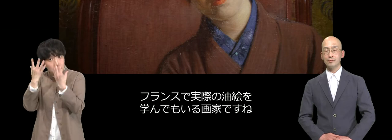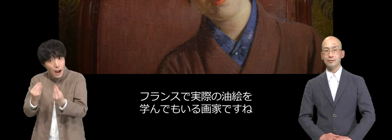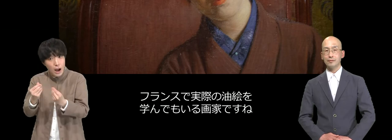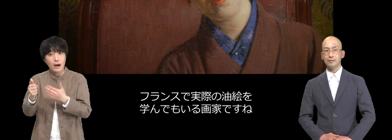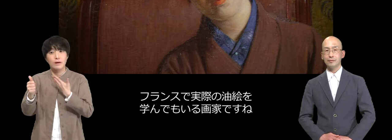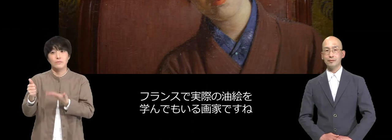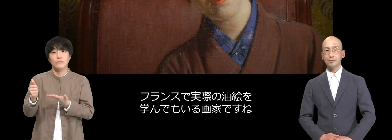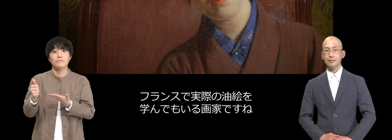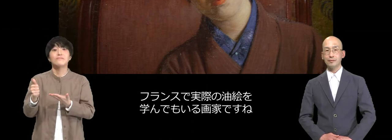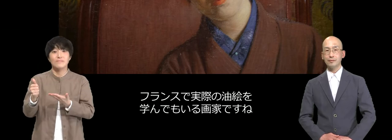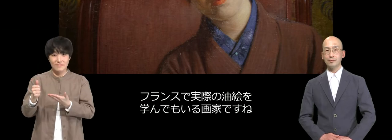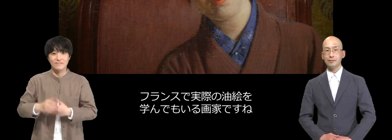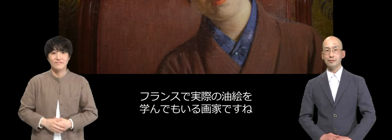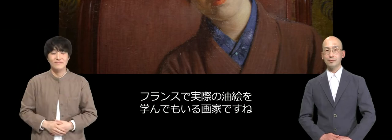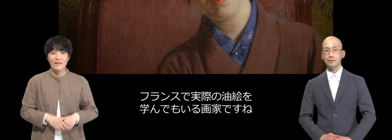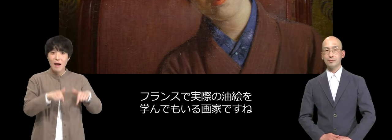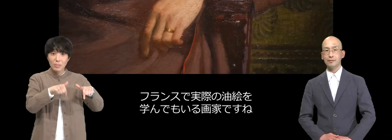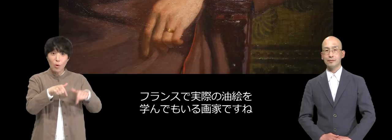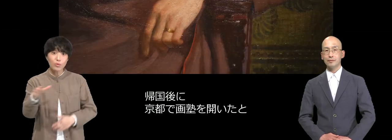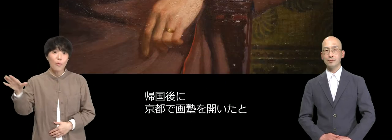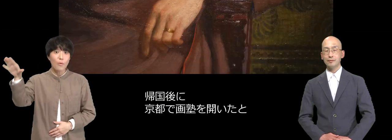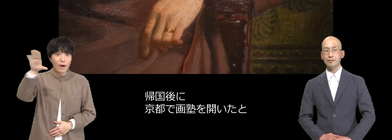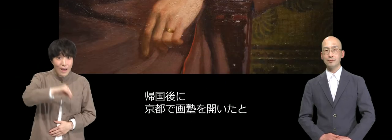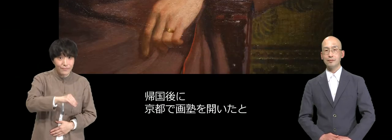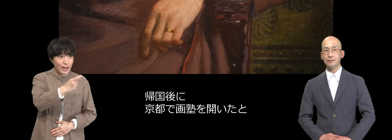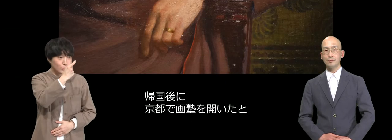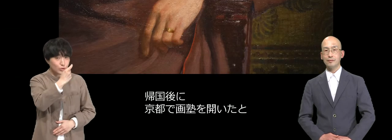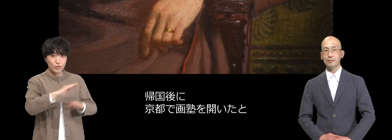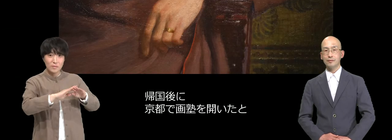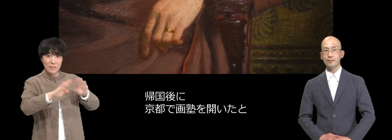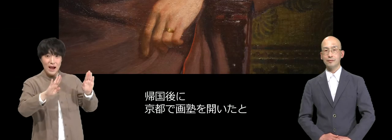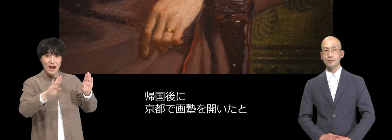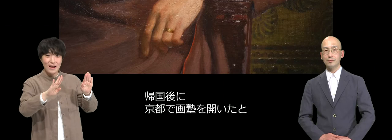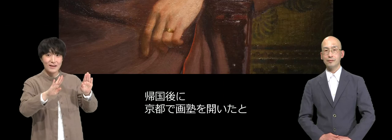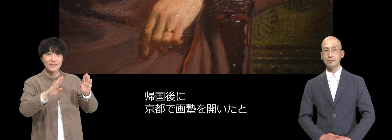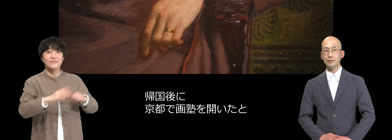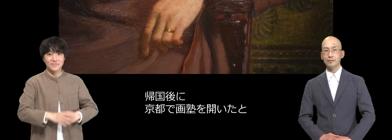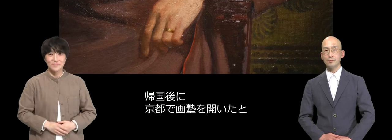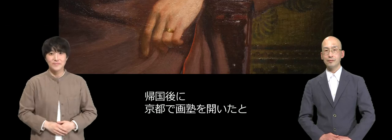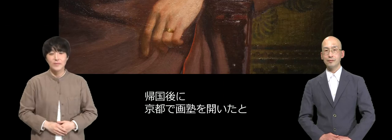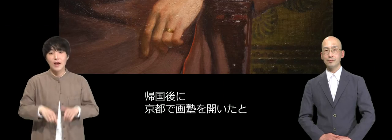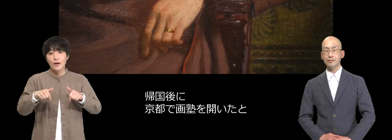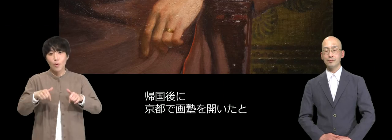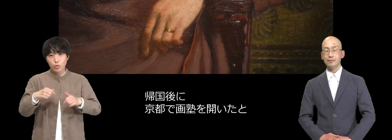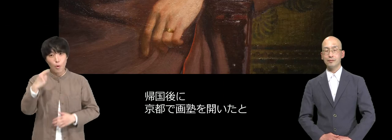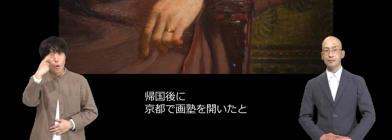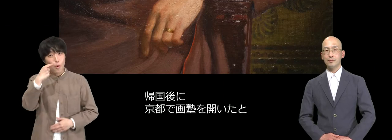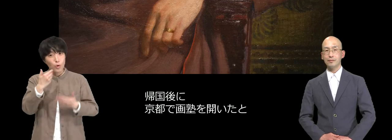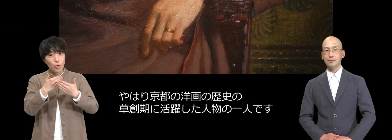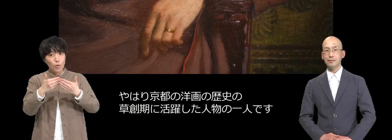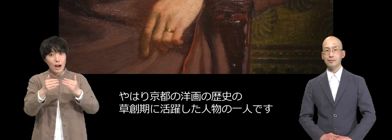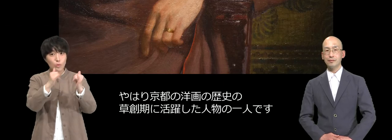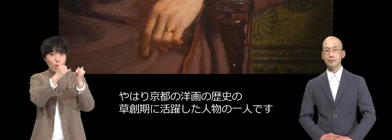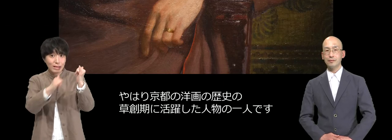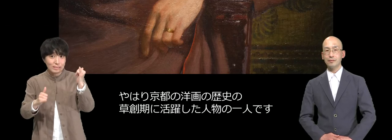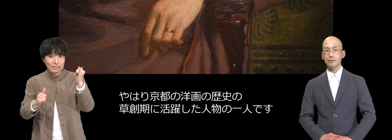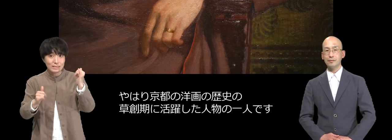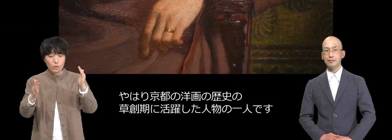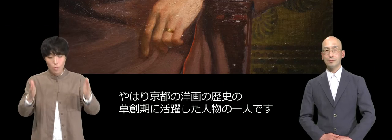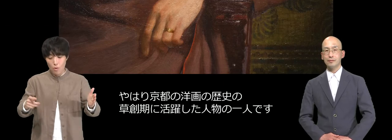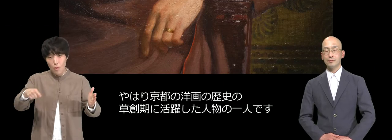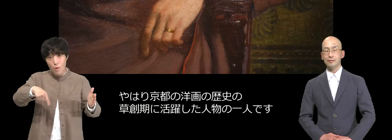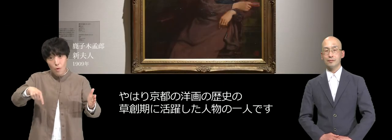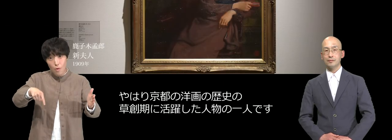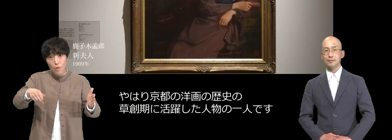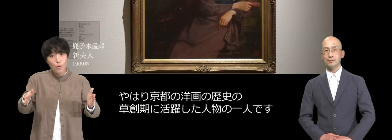なーんてでもいるのかかですねで帰国後に京都でが塾を開いたとまやはり京都の